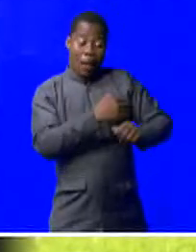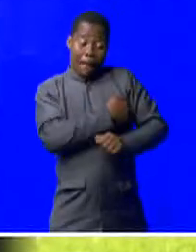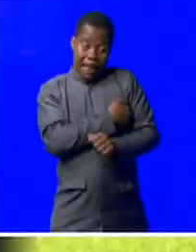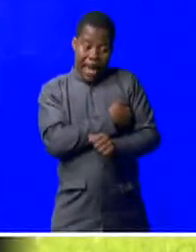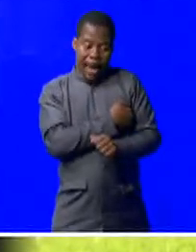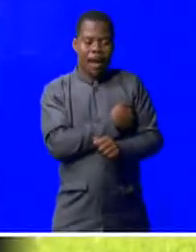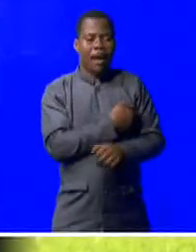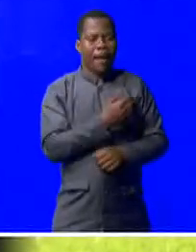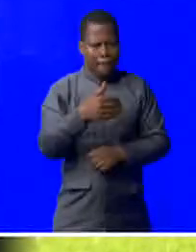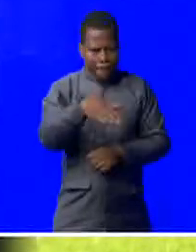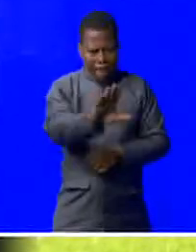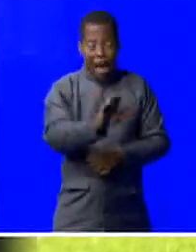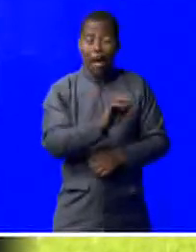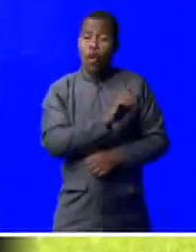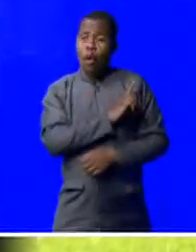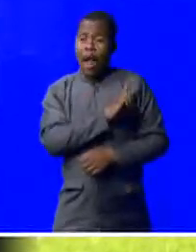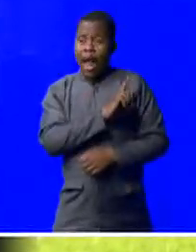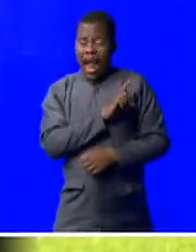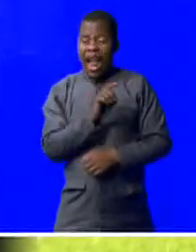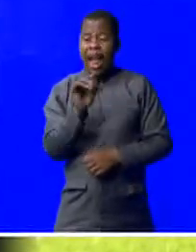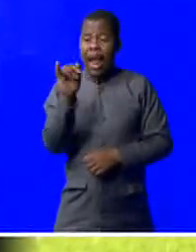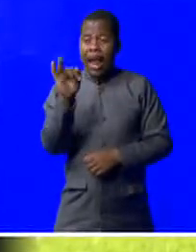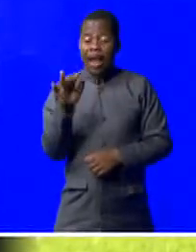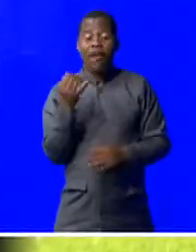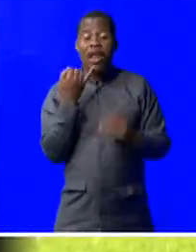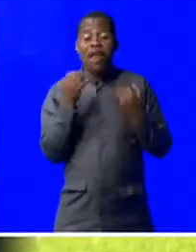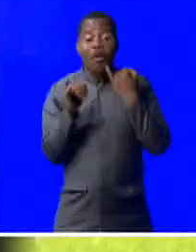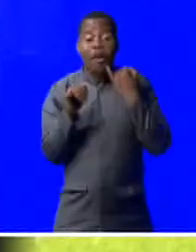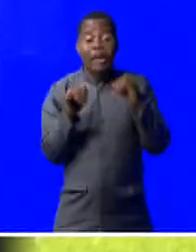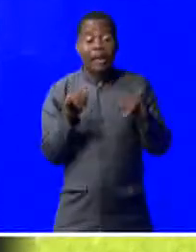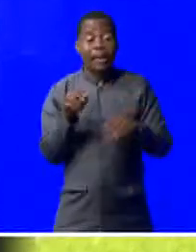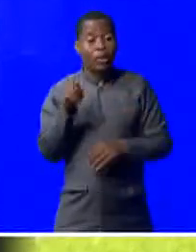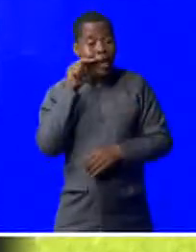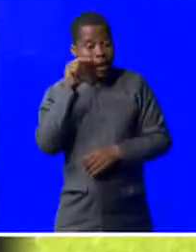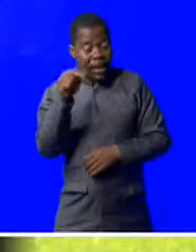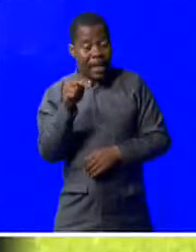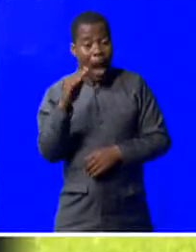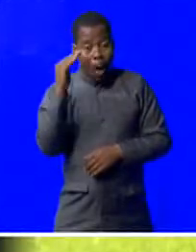lemgcoka wathi lokuthi ihleti kuphi